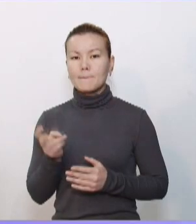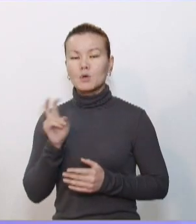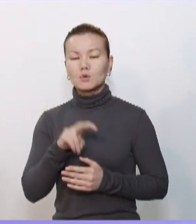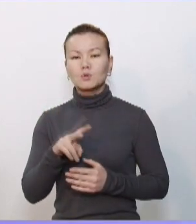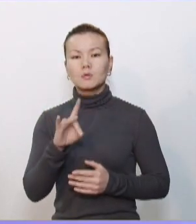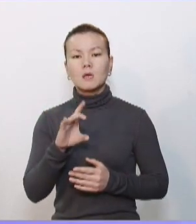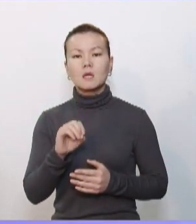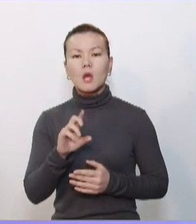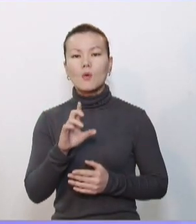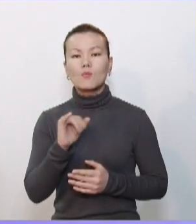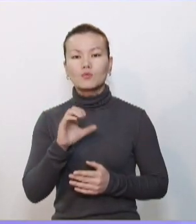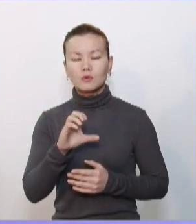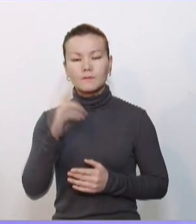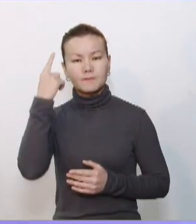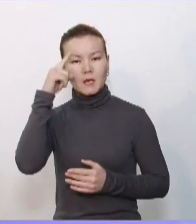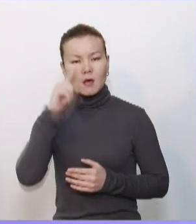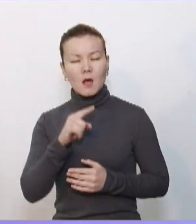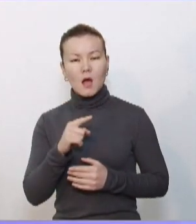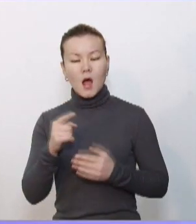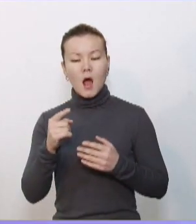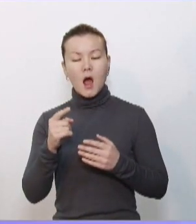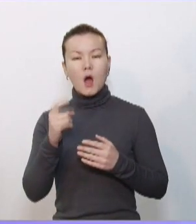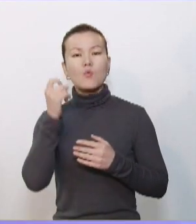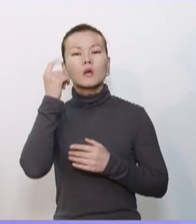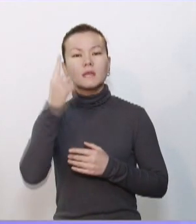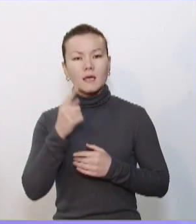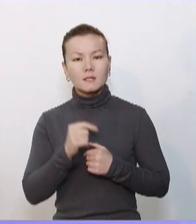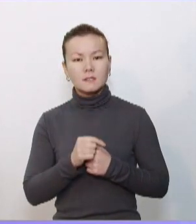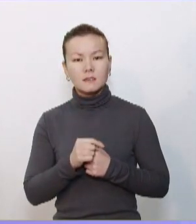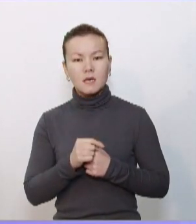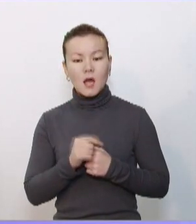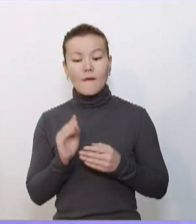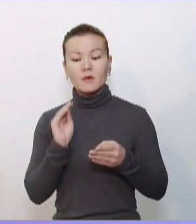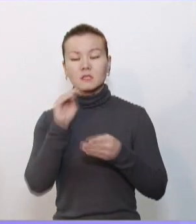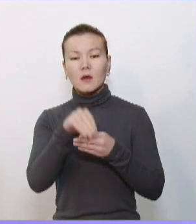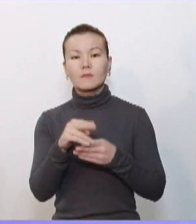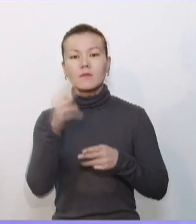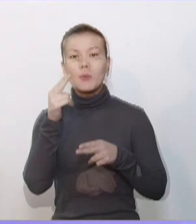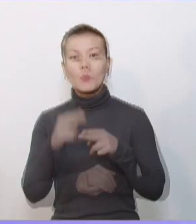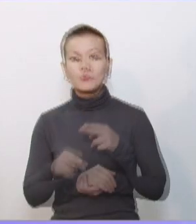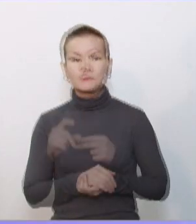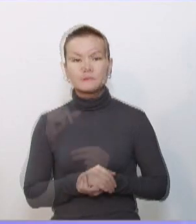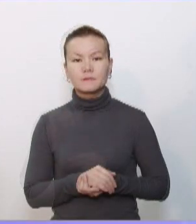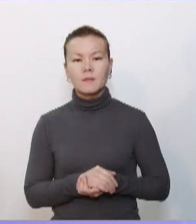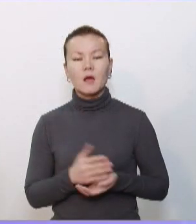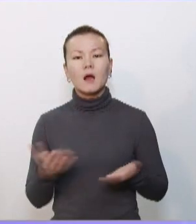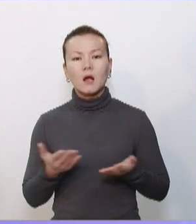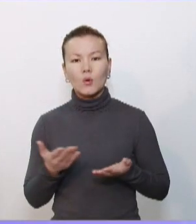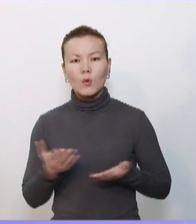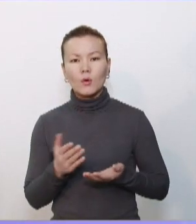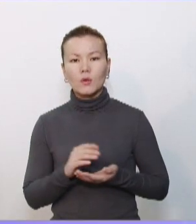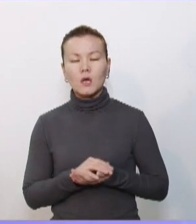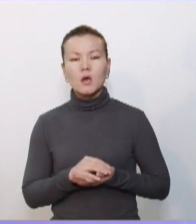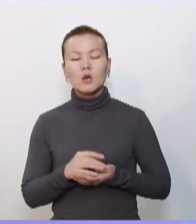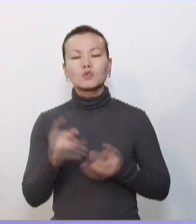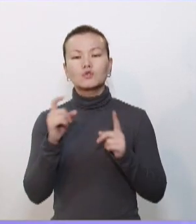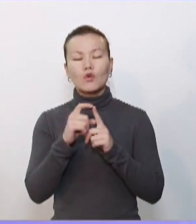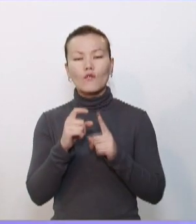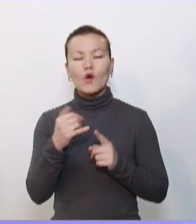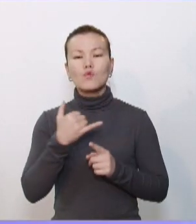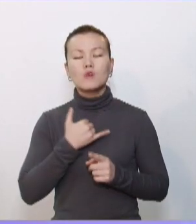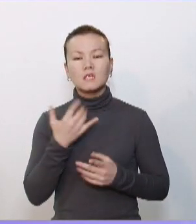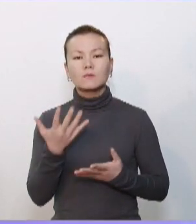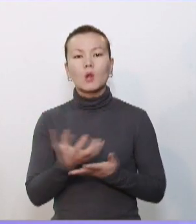ребус. Разгадайте его. Вставьте пропущенные буквы. Какое слово у